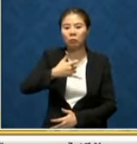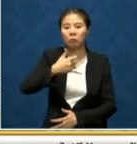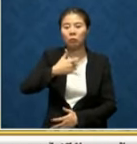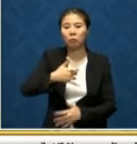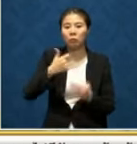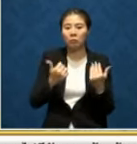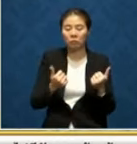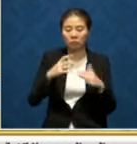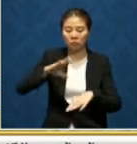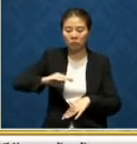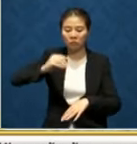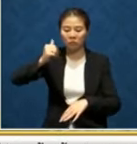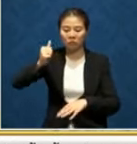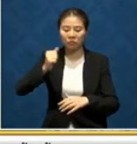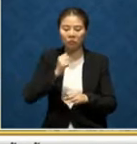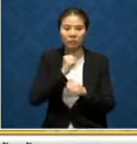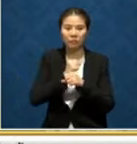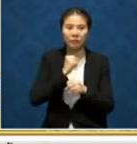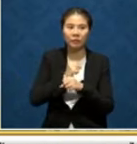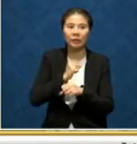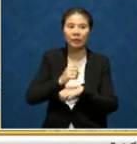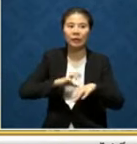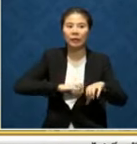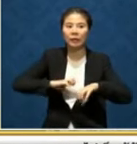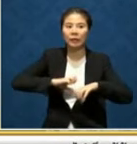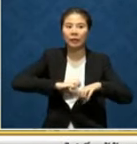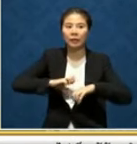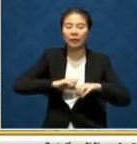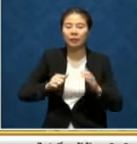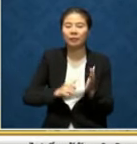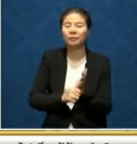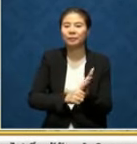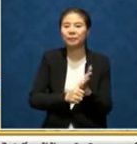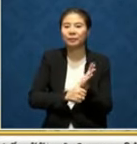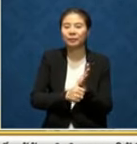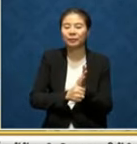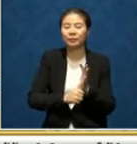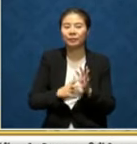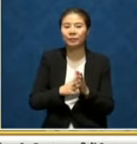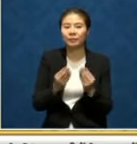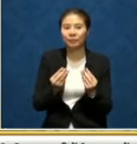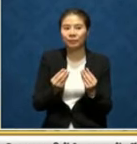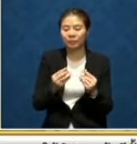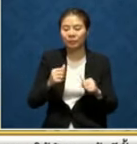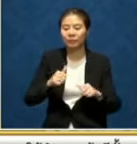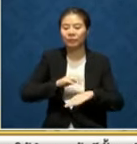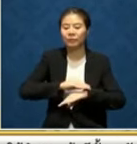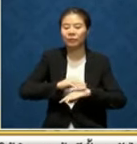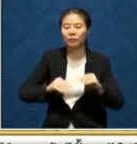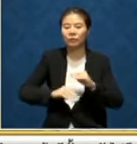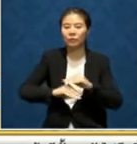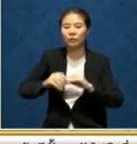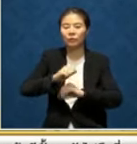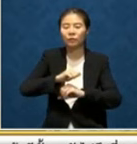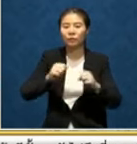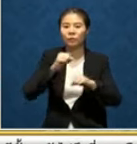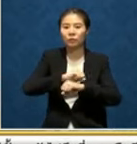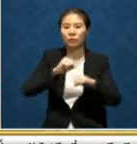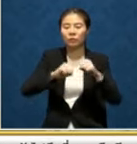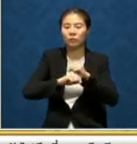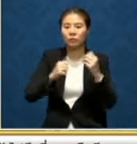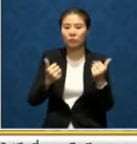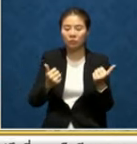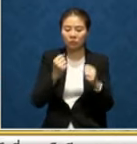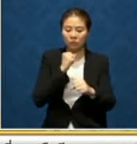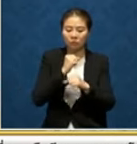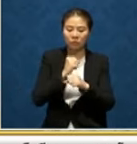ลงทุนในการปรับดินถมดินไปแล้วล่าสุดนะคะที่ฉันก็ทราบมาว่าโครงการนี้กำลังถูกนำมา